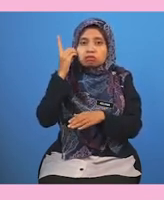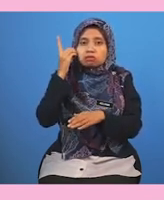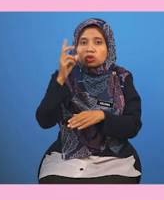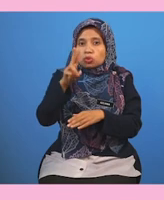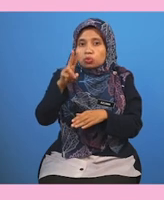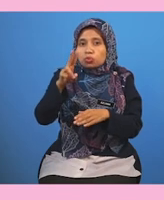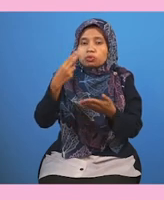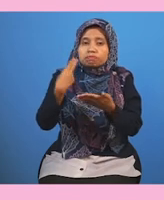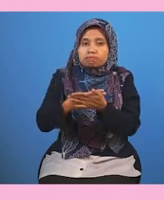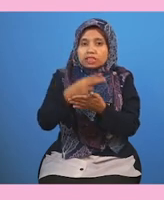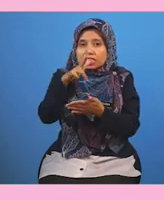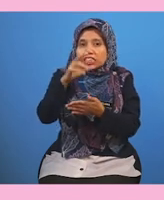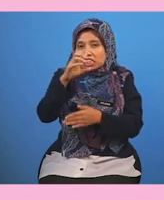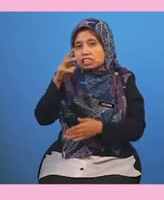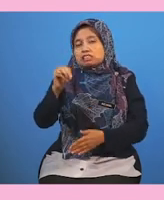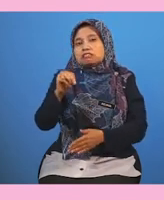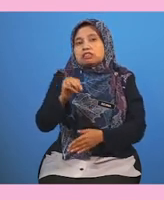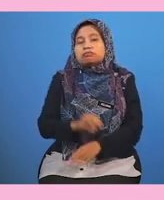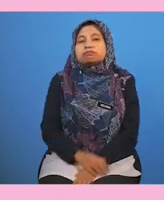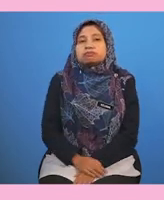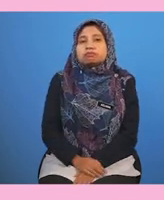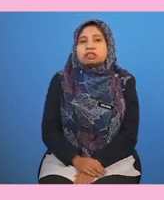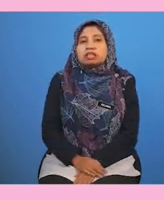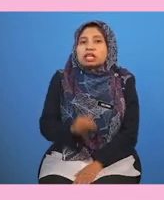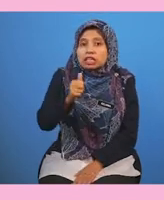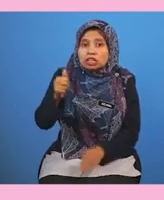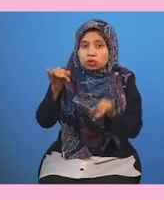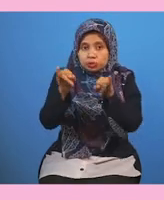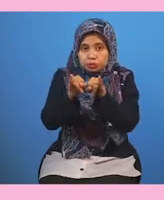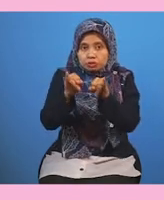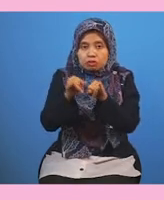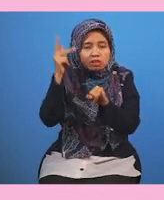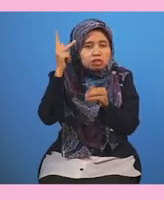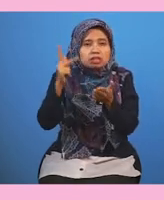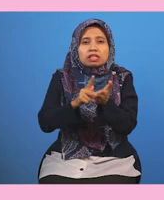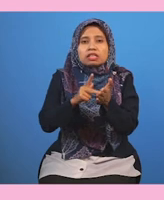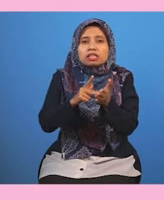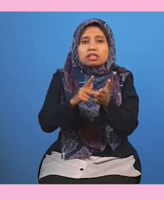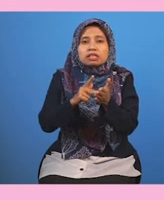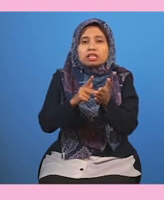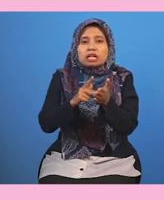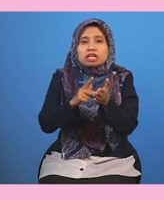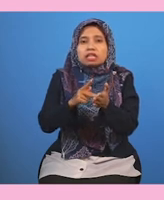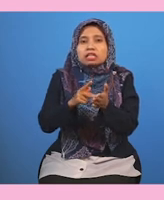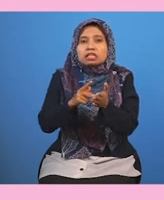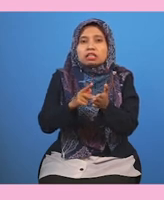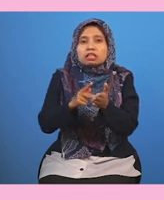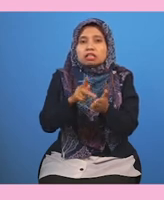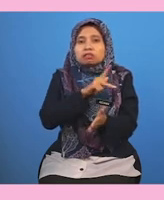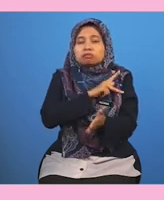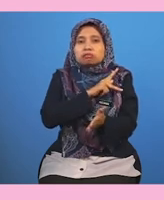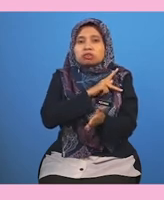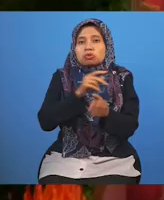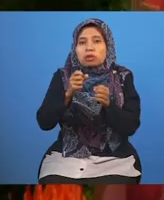2 hingga 3 cm. Ia juga dikenali sebagai induk superworm.